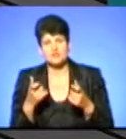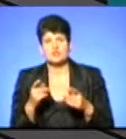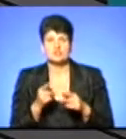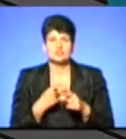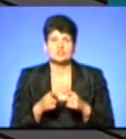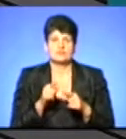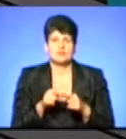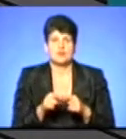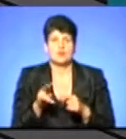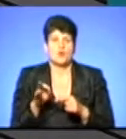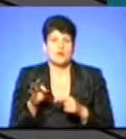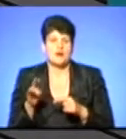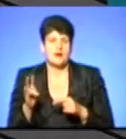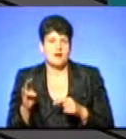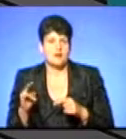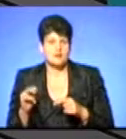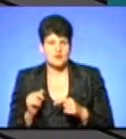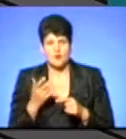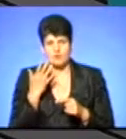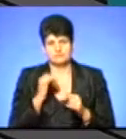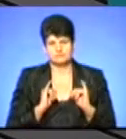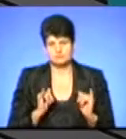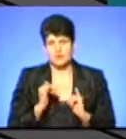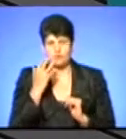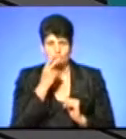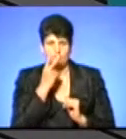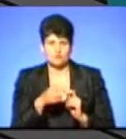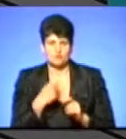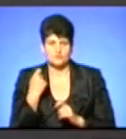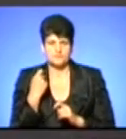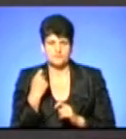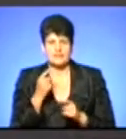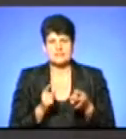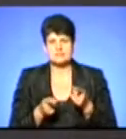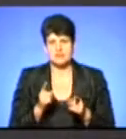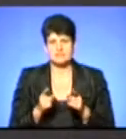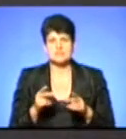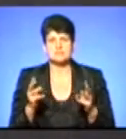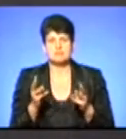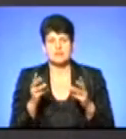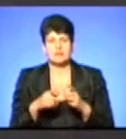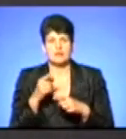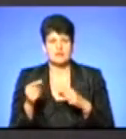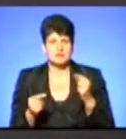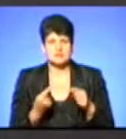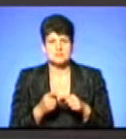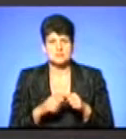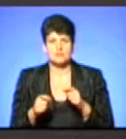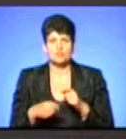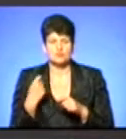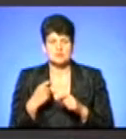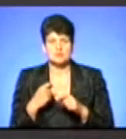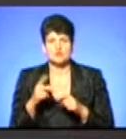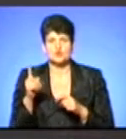з першого разу, коли побачите таке правопорушення? Насправді, спалення листя – це є порушення